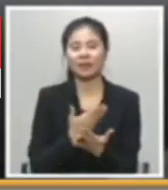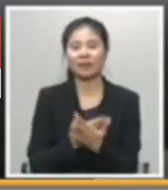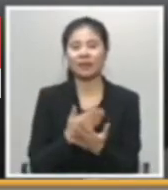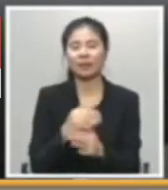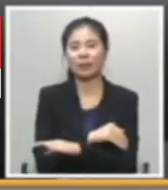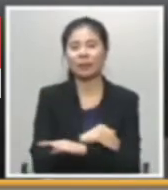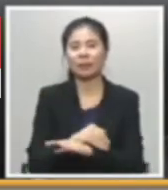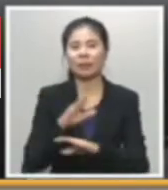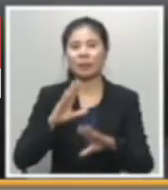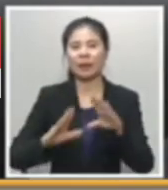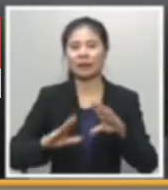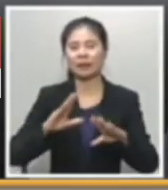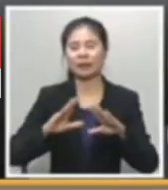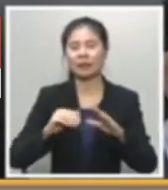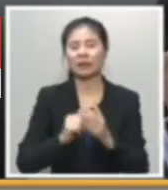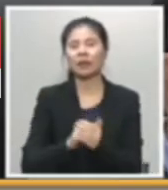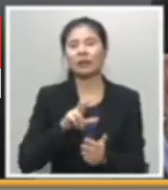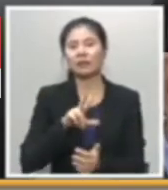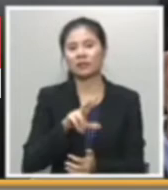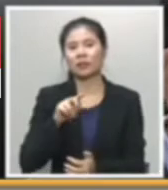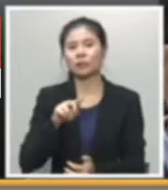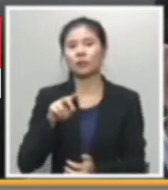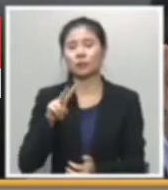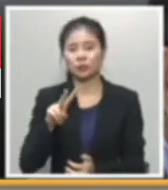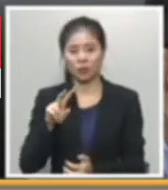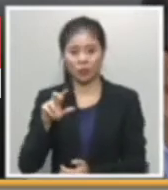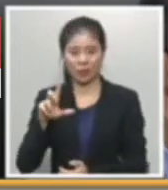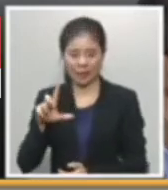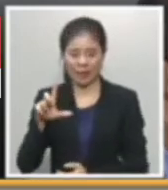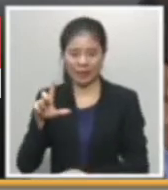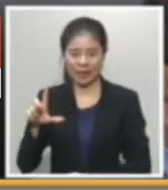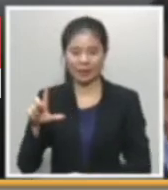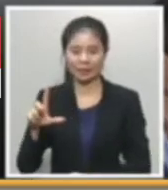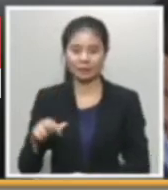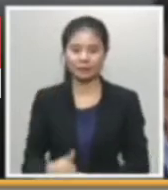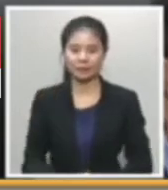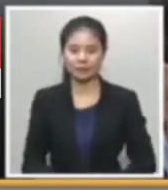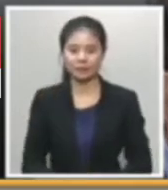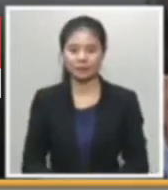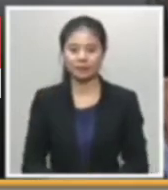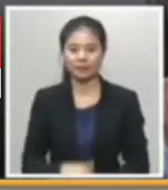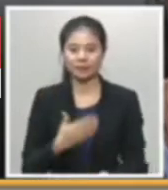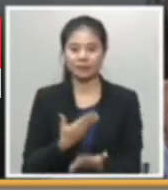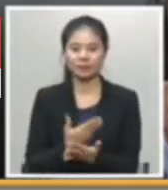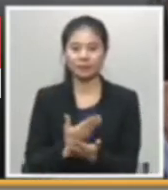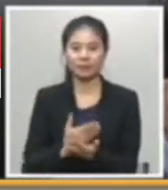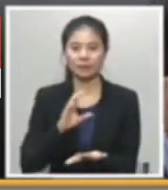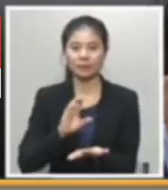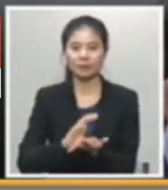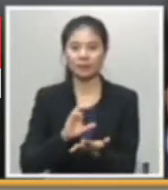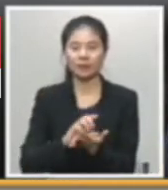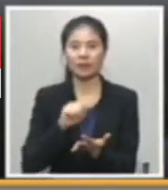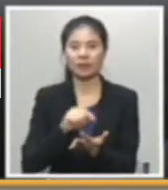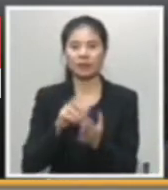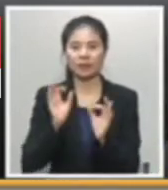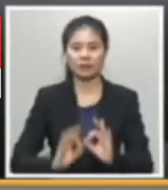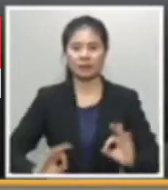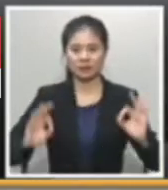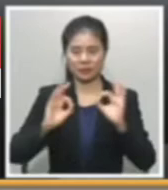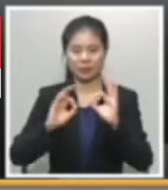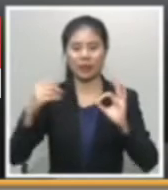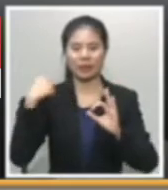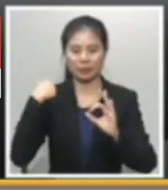นดมันนี้ก็คือ 3.2 ล้านล้านบาทงบประมาณนี้จึงมีความสำคัญอย่